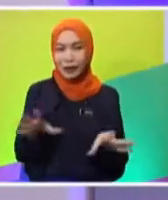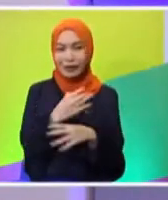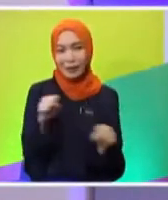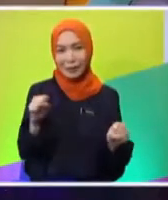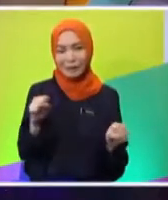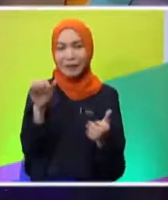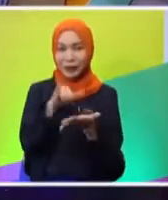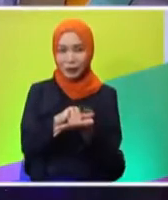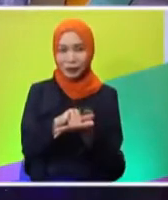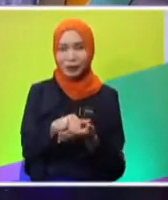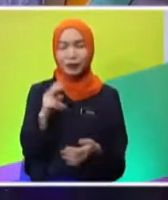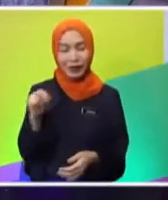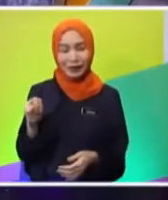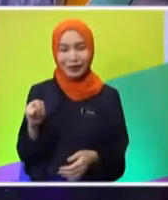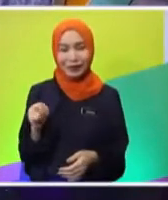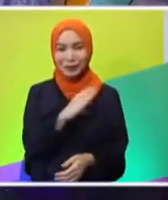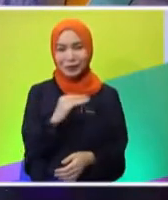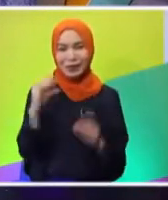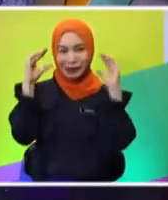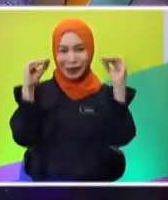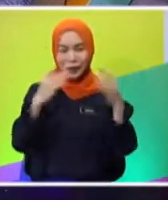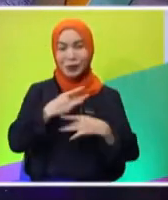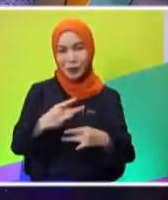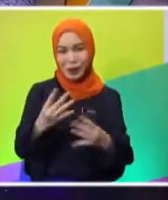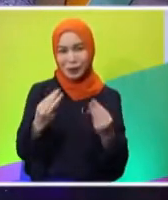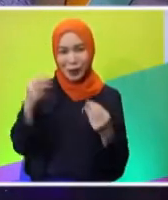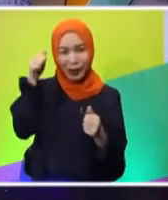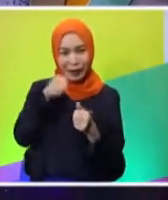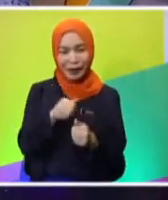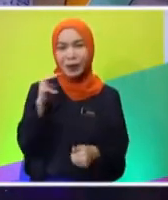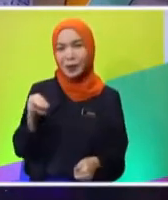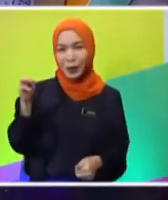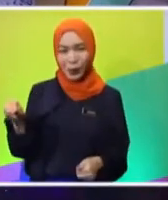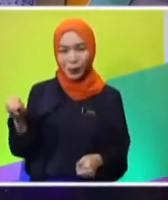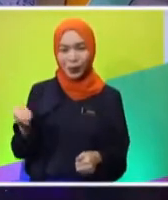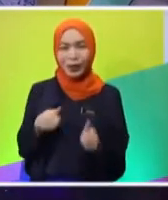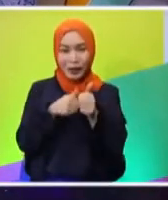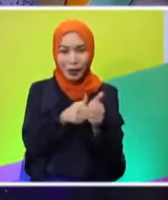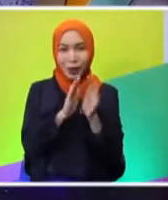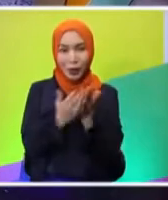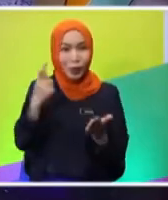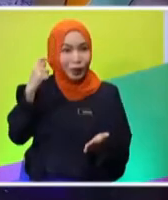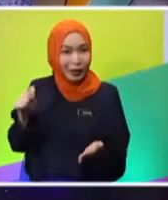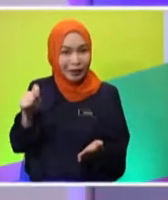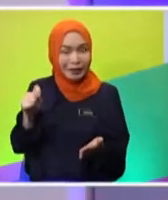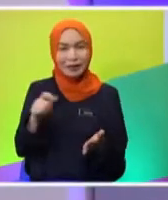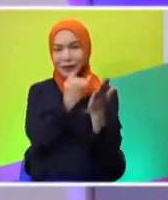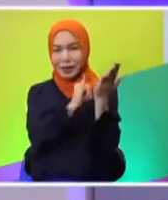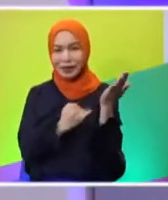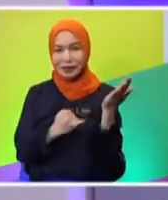dana di sini suka cewek gua untuk mengingatkan agar murid-murid merujuk kepada buku teks pendidikan seni visual